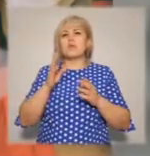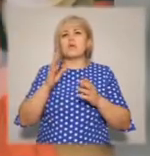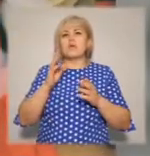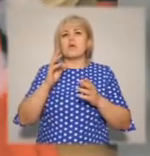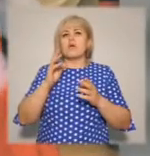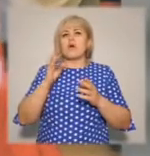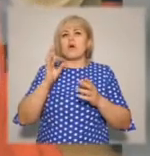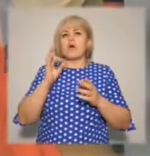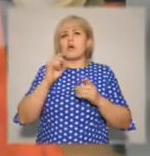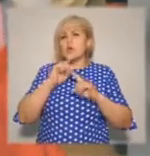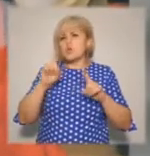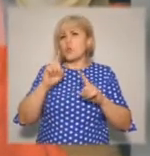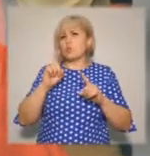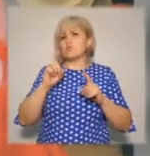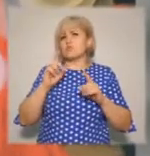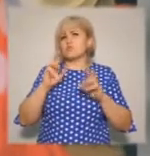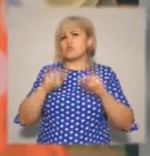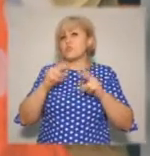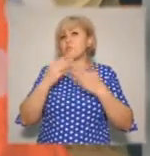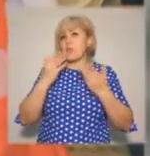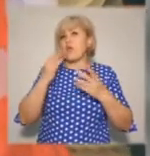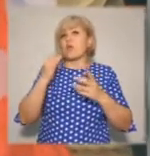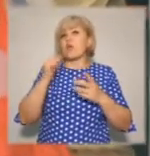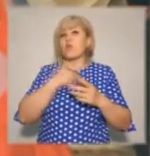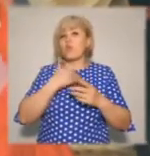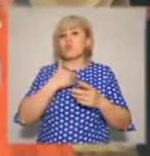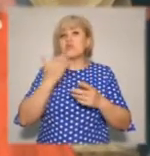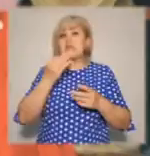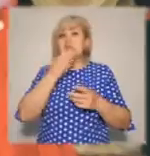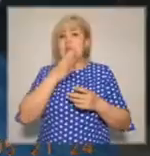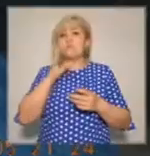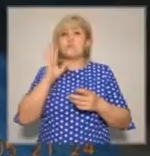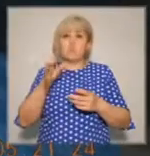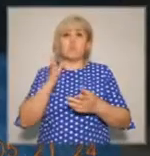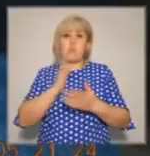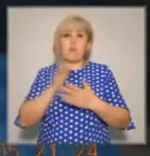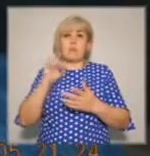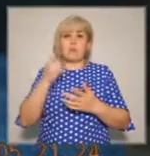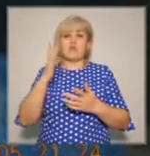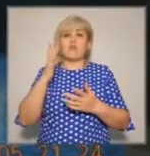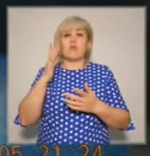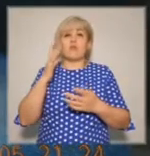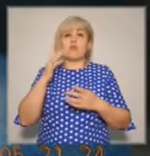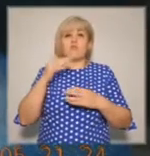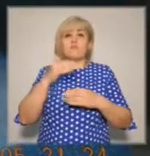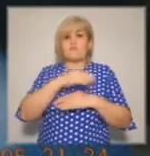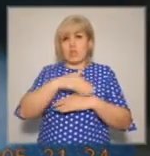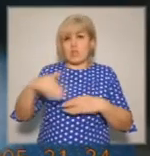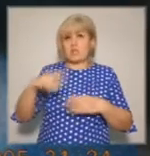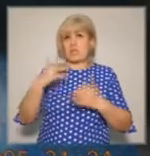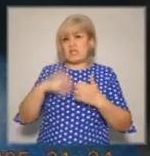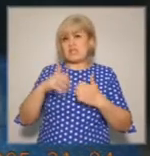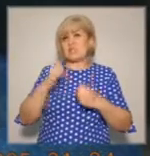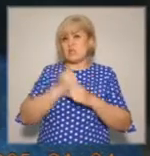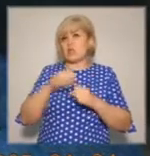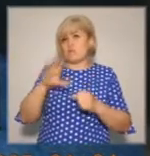все и началось потихонечку. Это был ансамбль спортивного бального танца под руководством Ольги Стрижак. Очень классный человек,